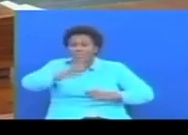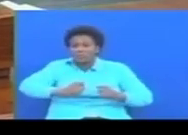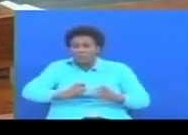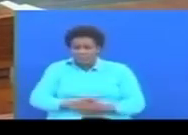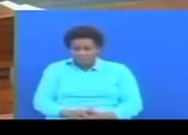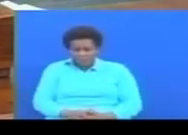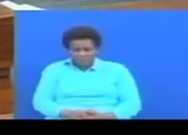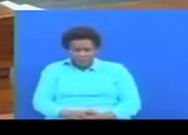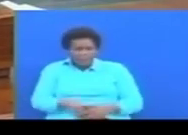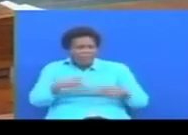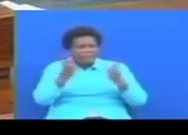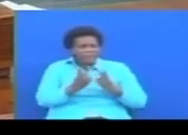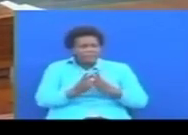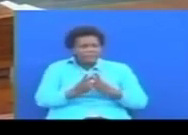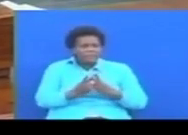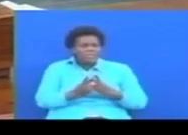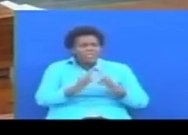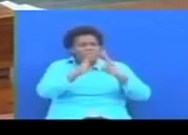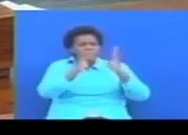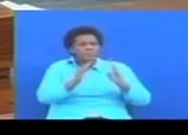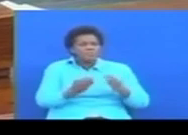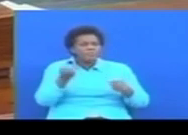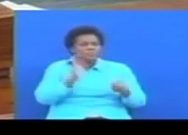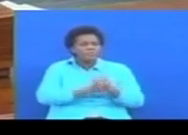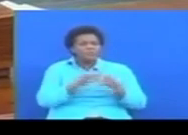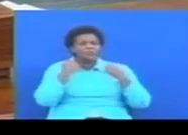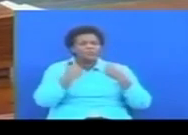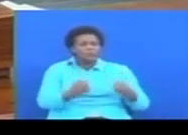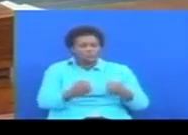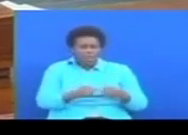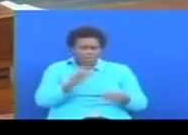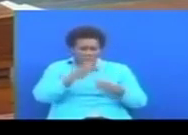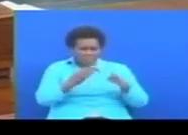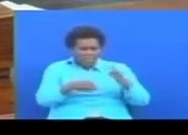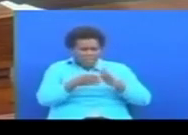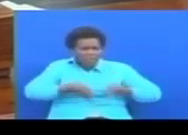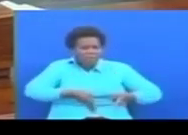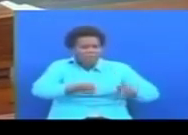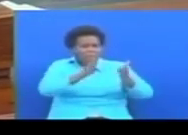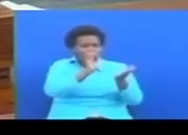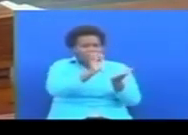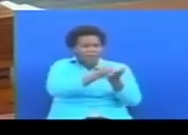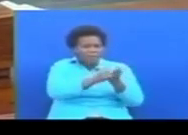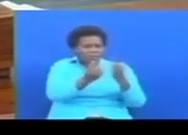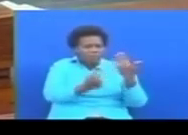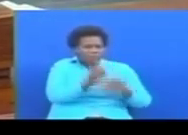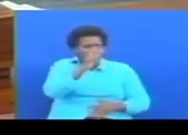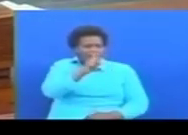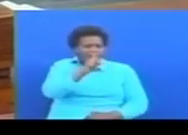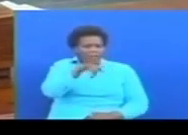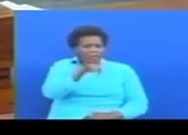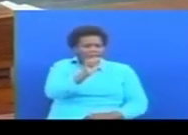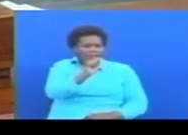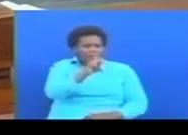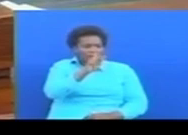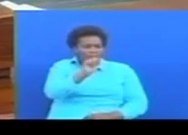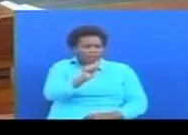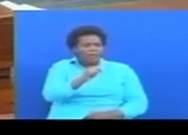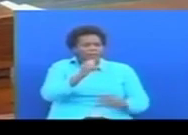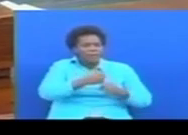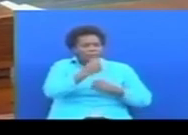kuimarisha miundombinu ya barabara kama vile kwa kiwango cha lami ya barabara ya Kyaka hadi Bugene yenye urefu wa